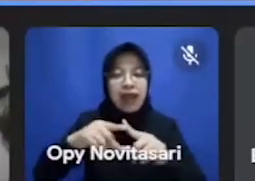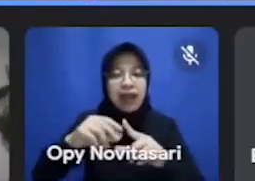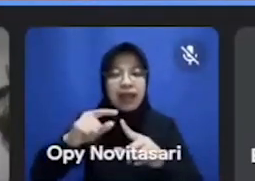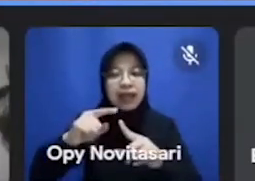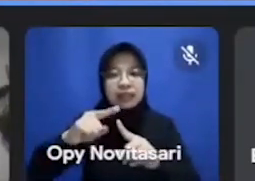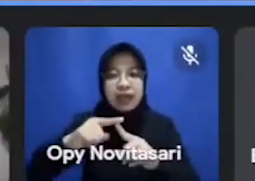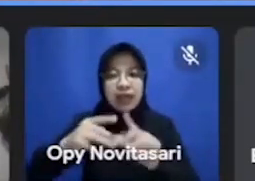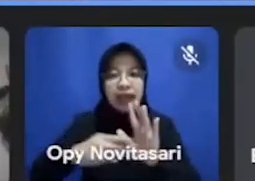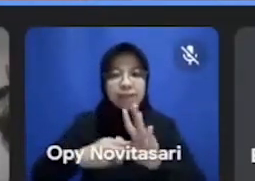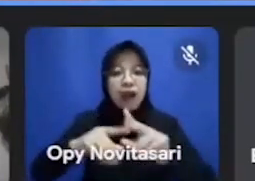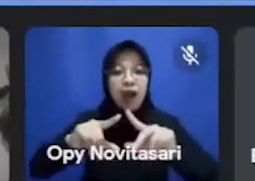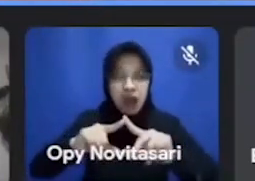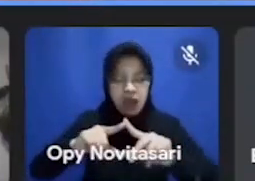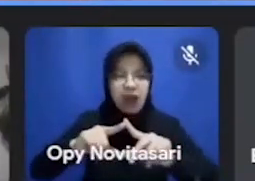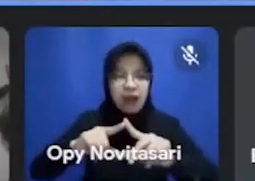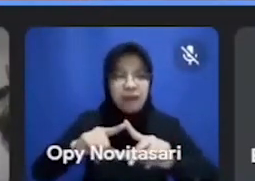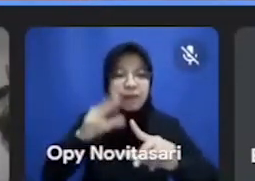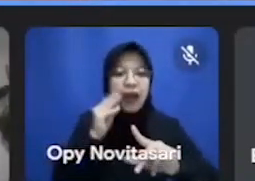m